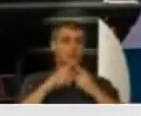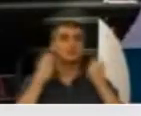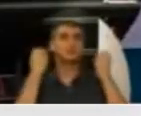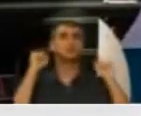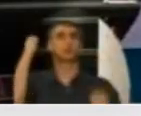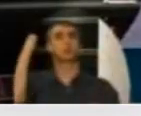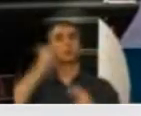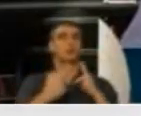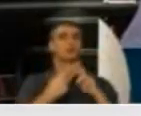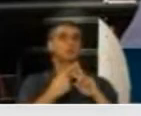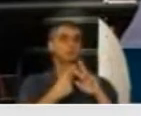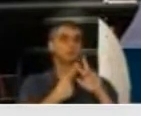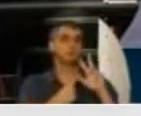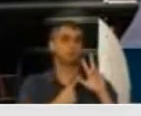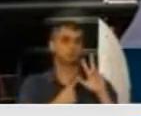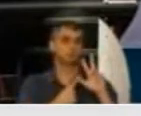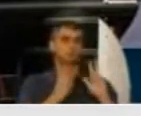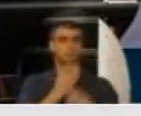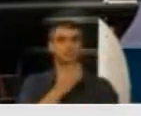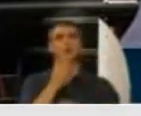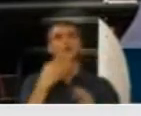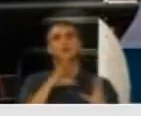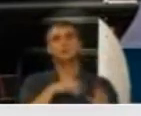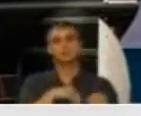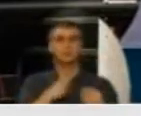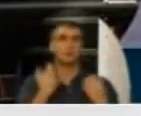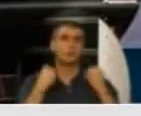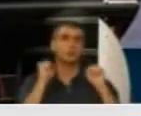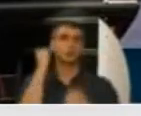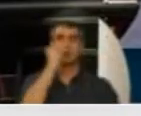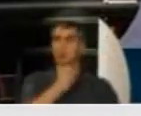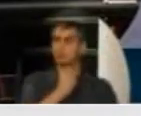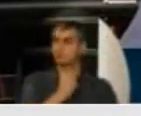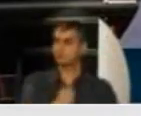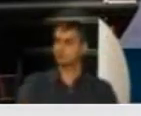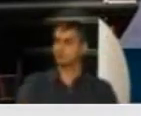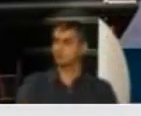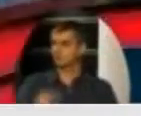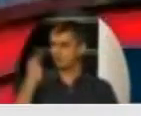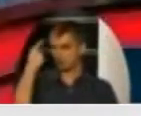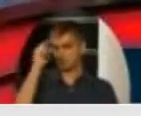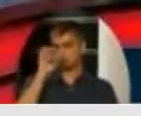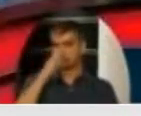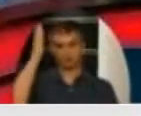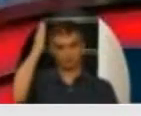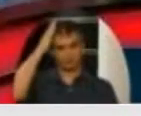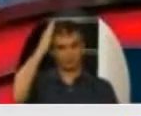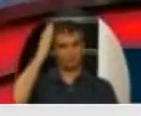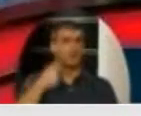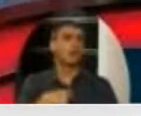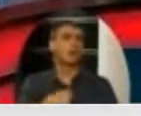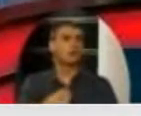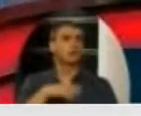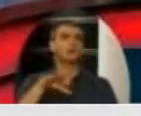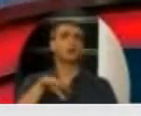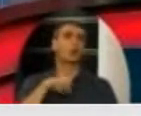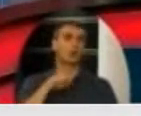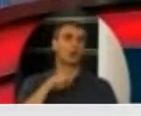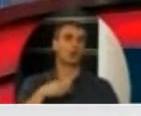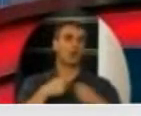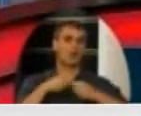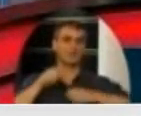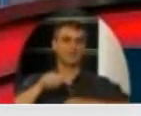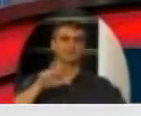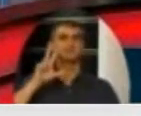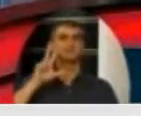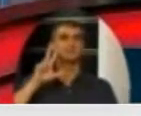רוצחים. הלכו לתנאי של שחרורם של רוצחים, כפי שכבר נאמר. על דעתו של נפתלי אני בנט. אני לצורך העניין לוקח את חבר הכנסת